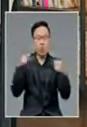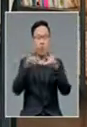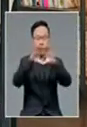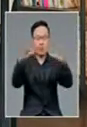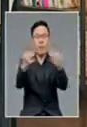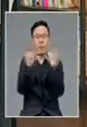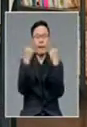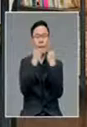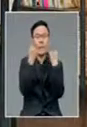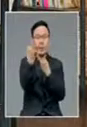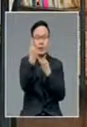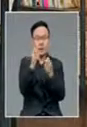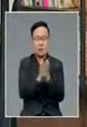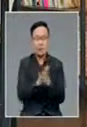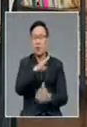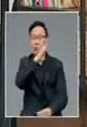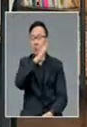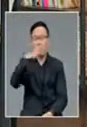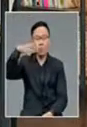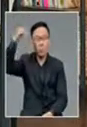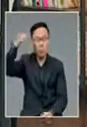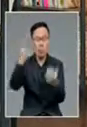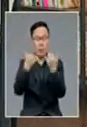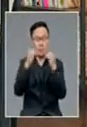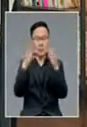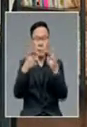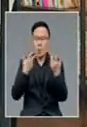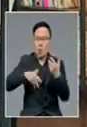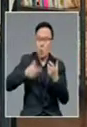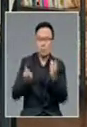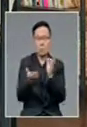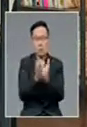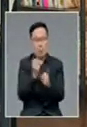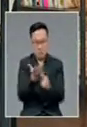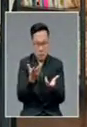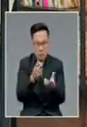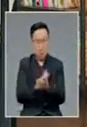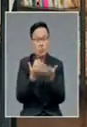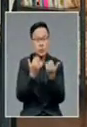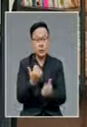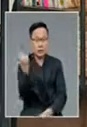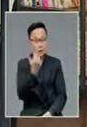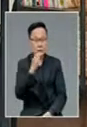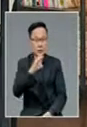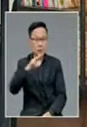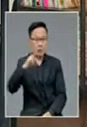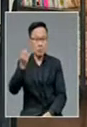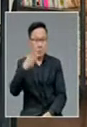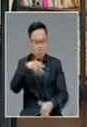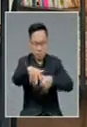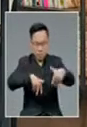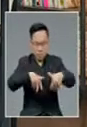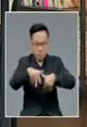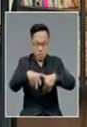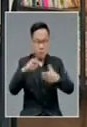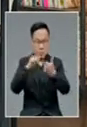อร์อยู่ไม่ได้ มาดูเรื่องโรคภัยไข้เจ็บกันบ้างนะ CNN เขาให้ข้อมูลด้วยว่าชาวออสเตรเลียเป็นหนึ่งในประเทศที่มีอัตราการเกิ